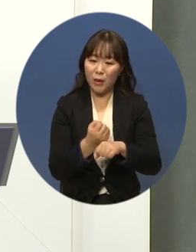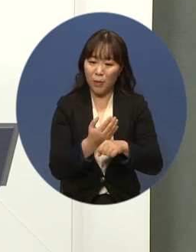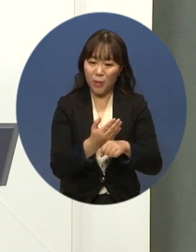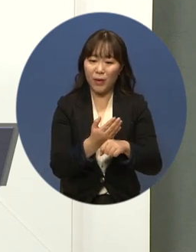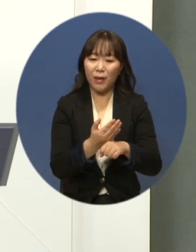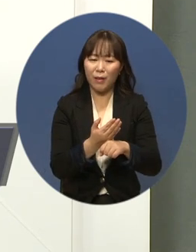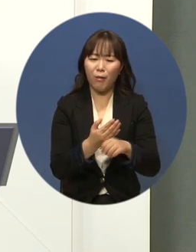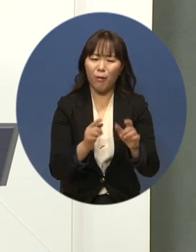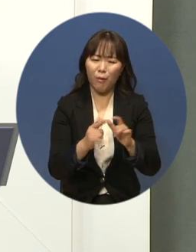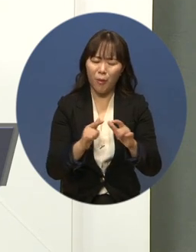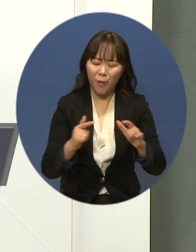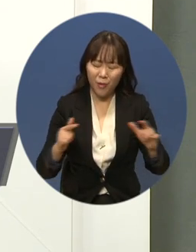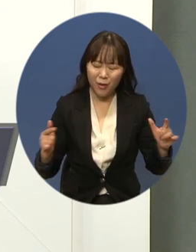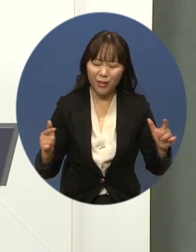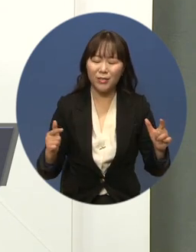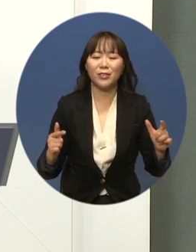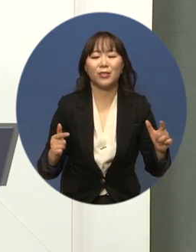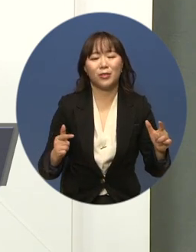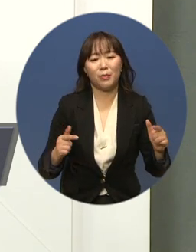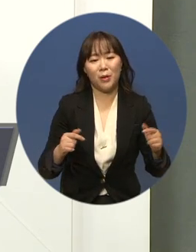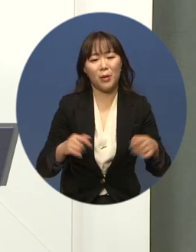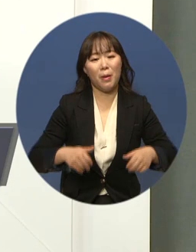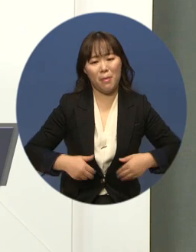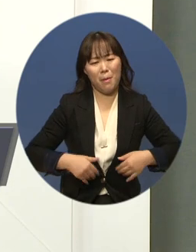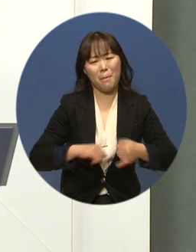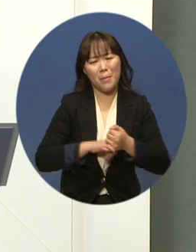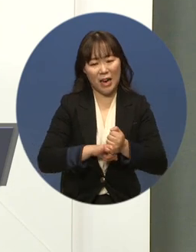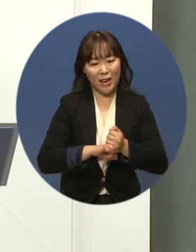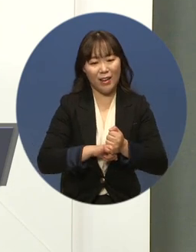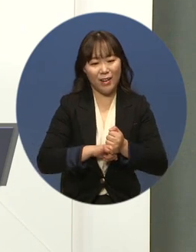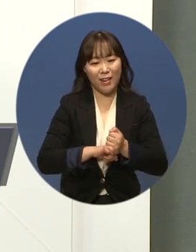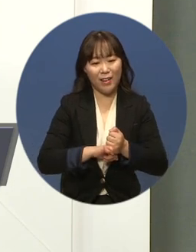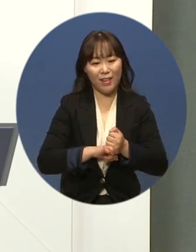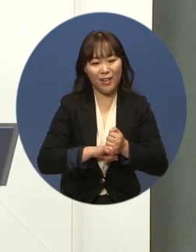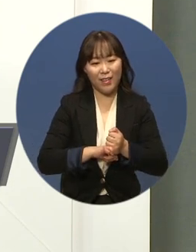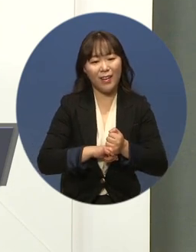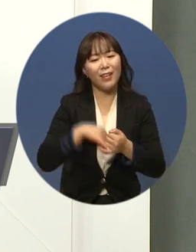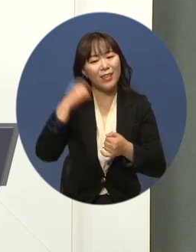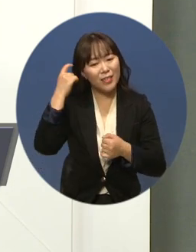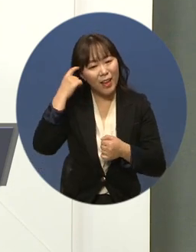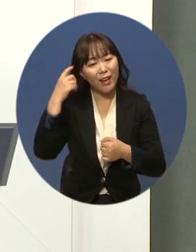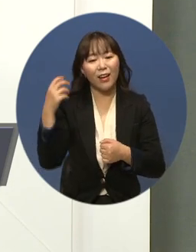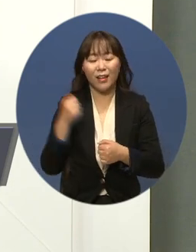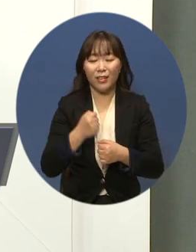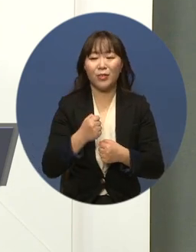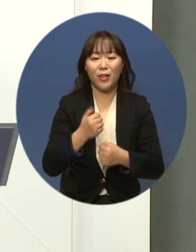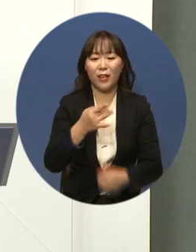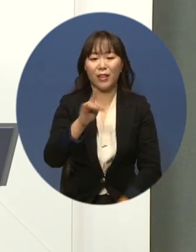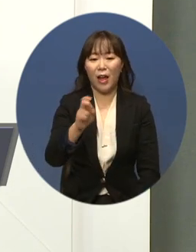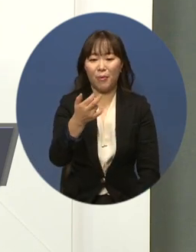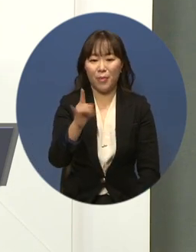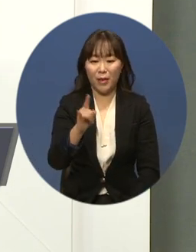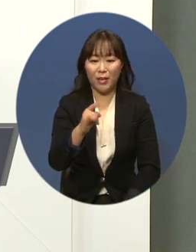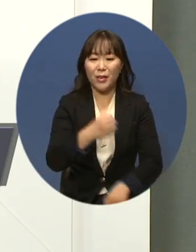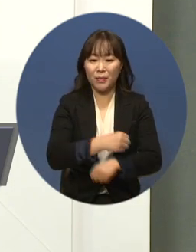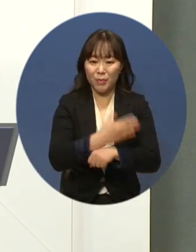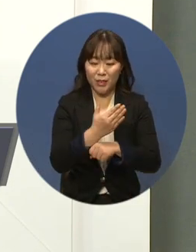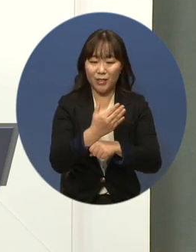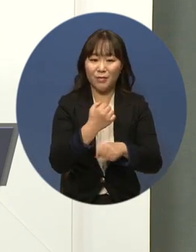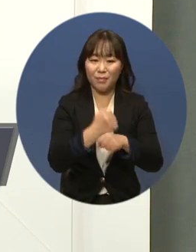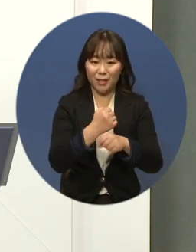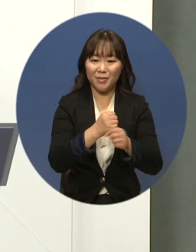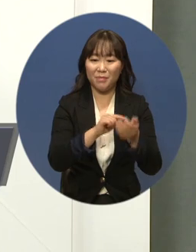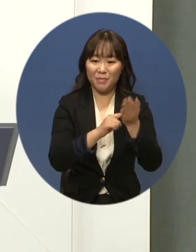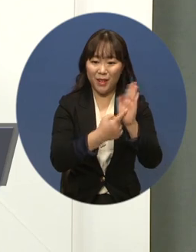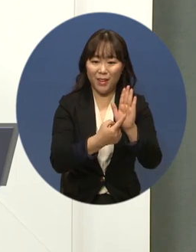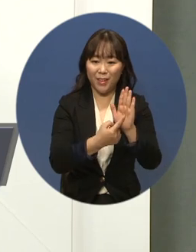이런 것 등등이 필수적으로 필요하다 막 이런 생각을 네. 하셔가지고. 예, 또 남해 신문을